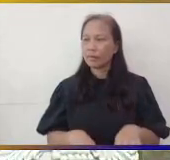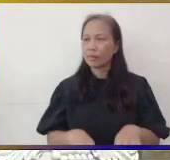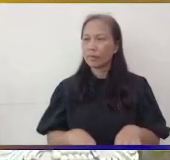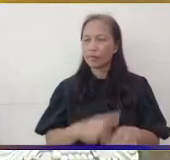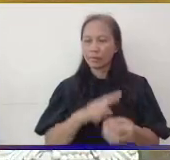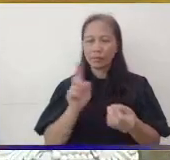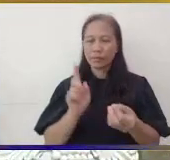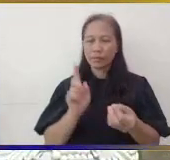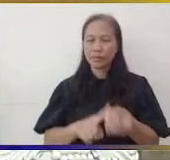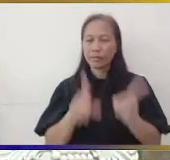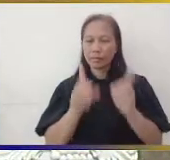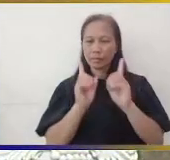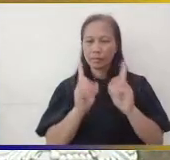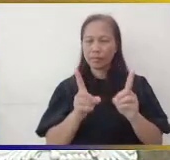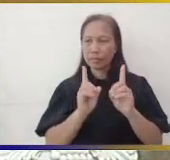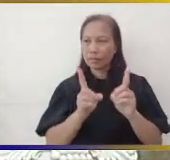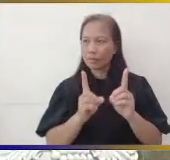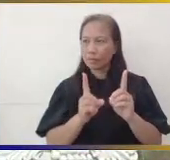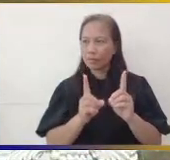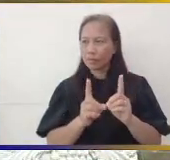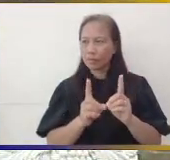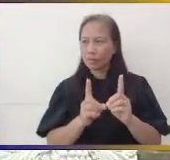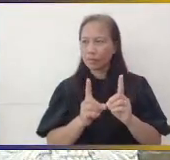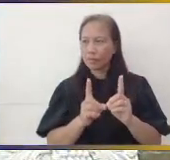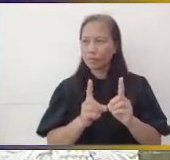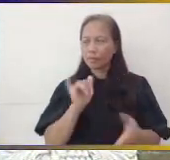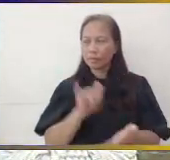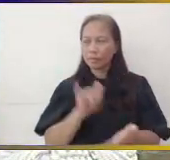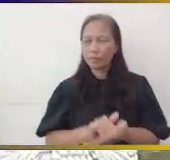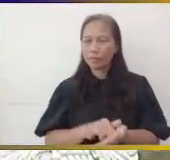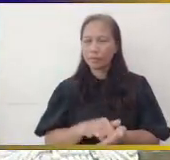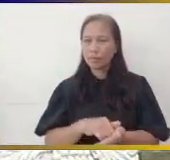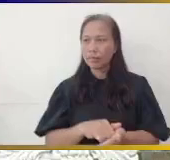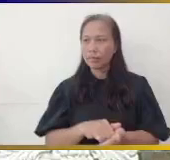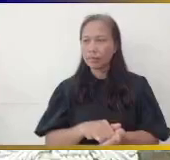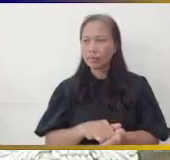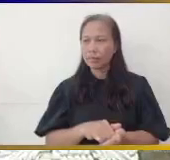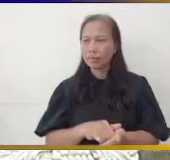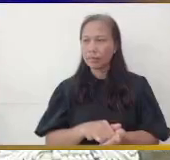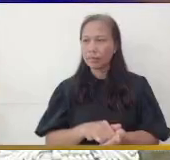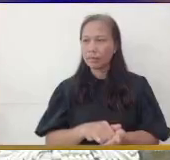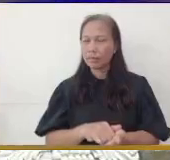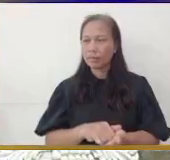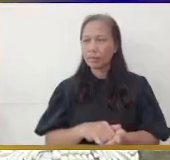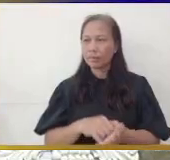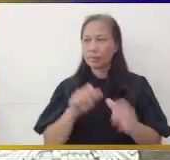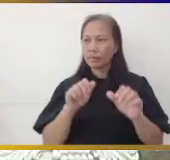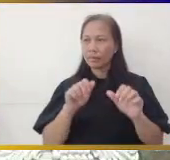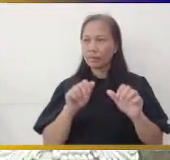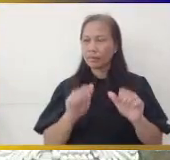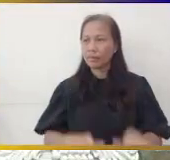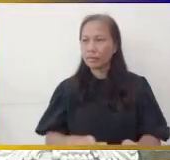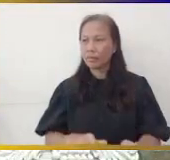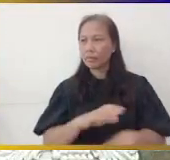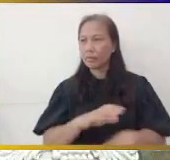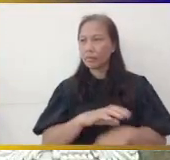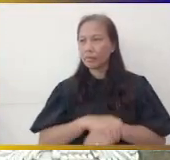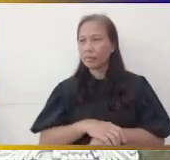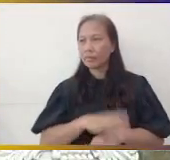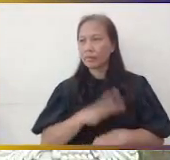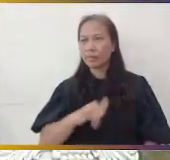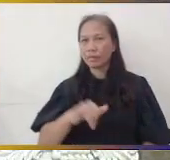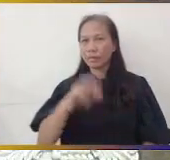kung saan talagang ah ah pinanghahawakan ng church of Rome or the Catholic Church kaya mga kapatid